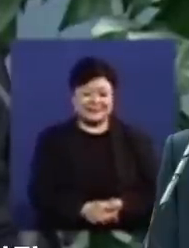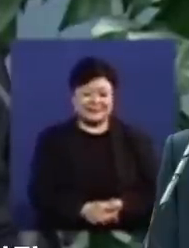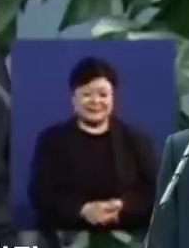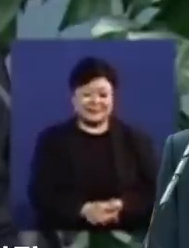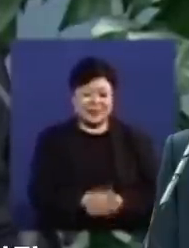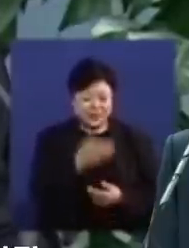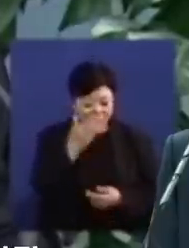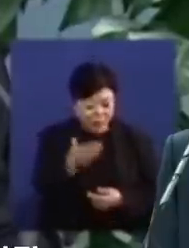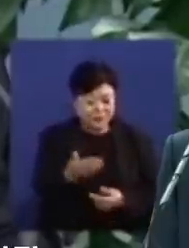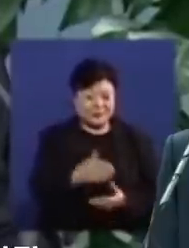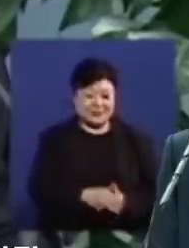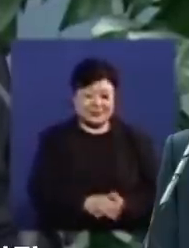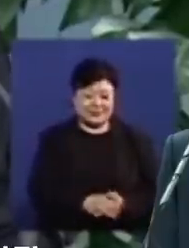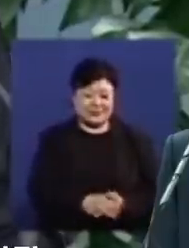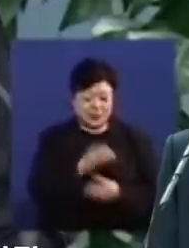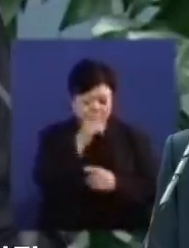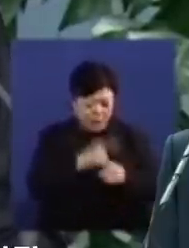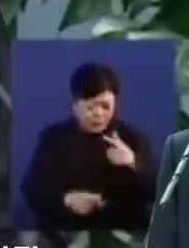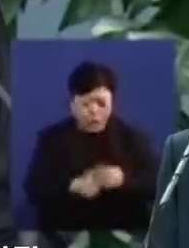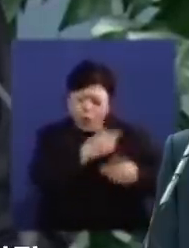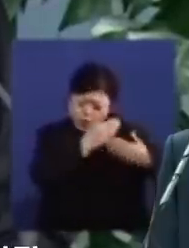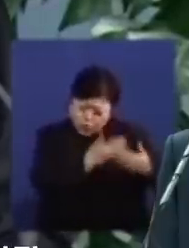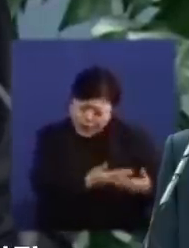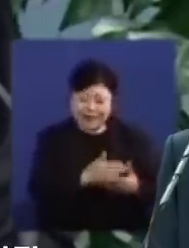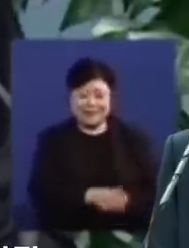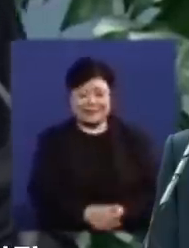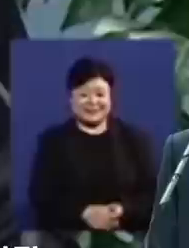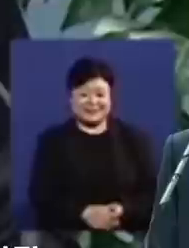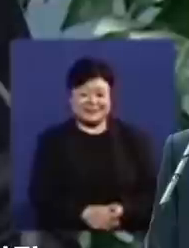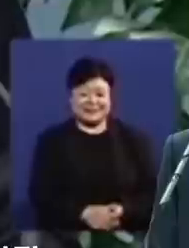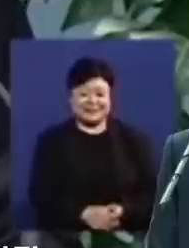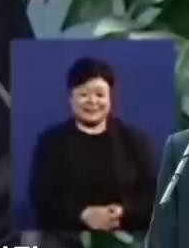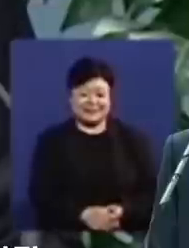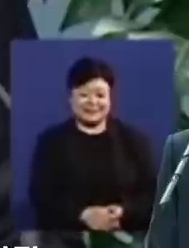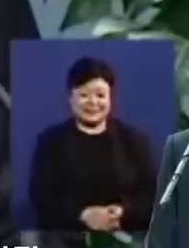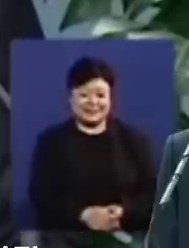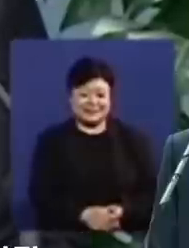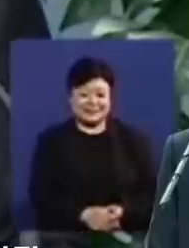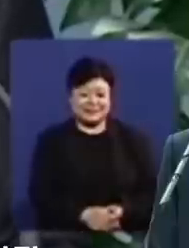그러니 여러분은 별들보다 귀합니다.